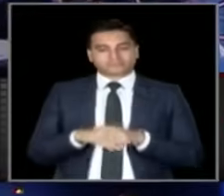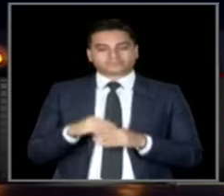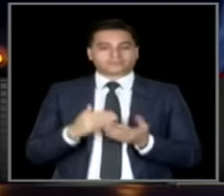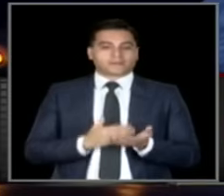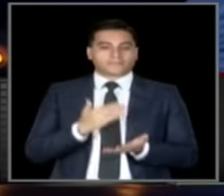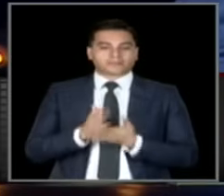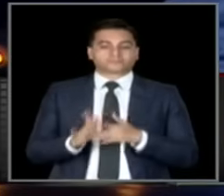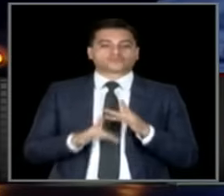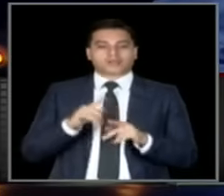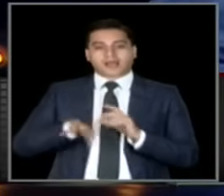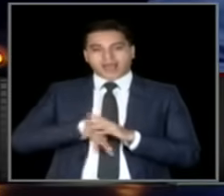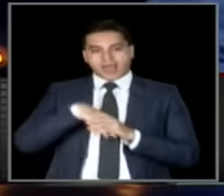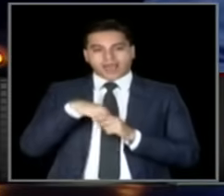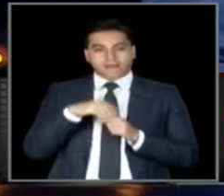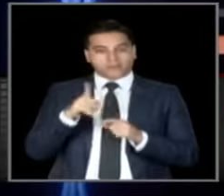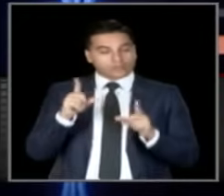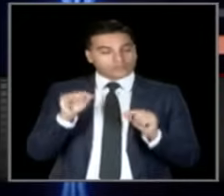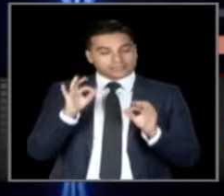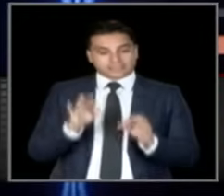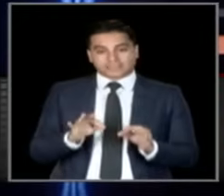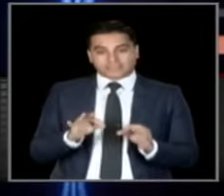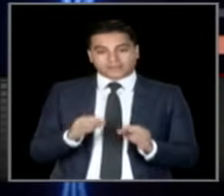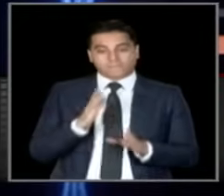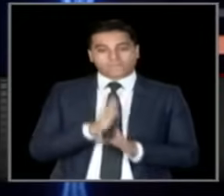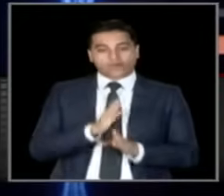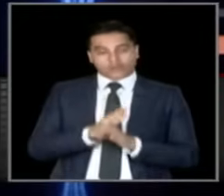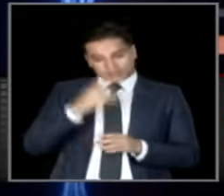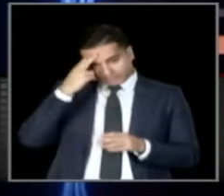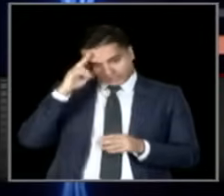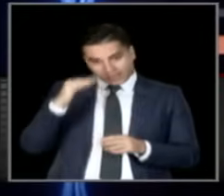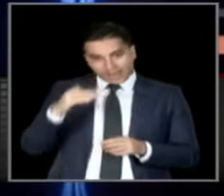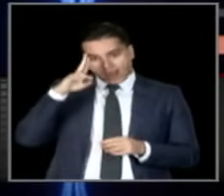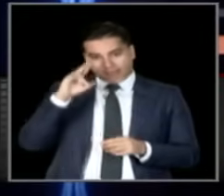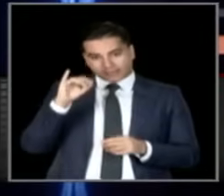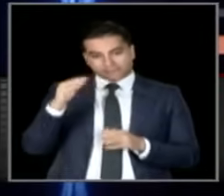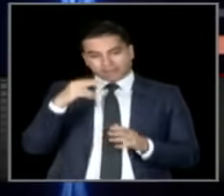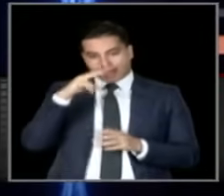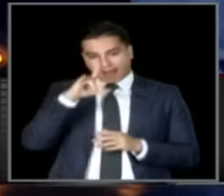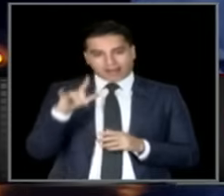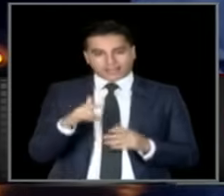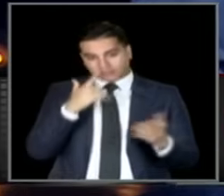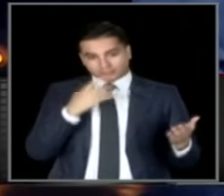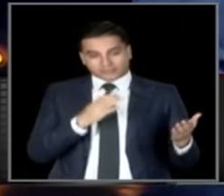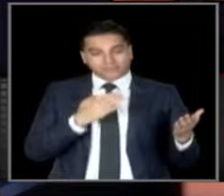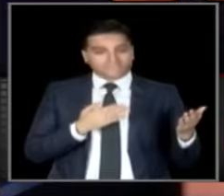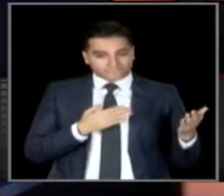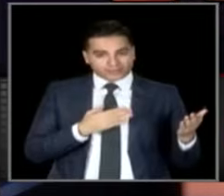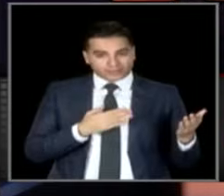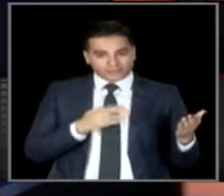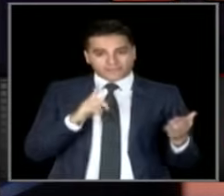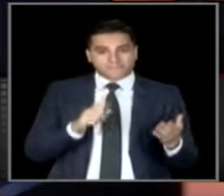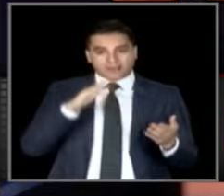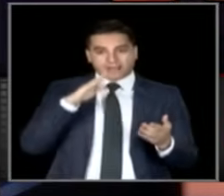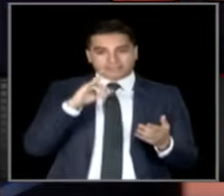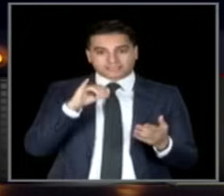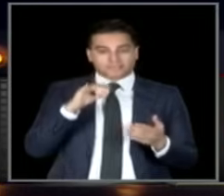اتحول لمسلسل عبقري من إخراج حاتم علي. في إجابة؟ باسم